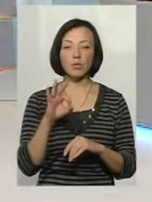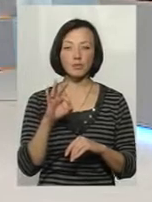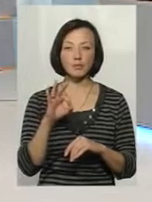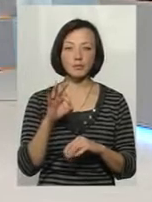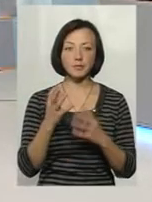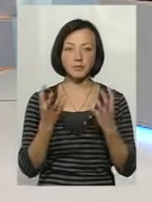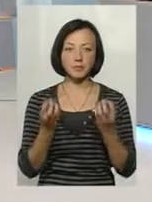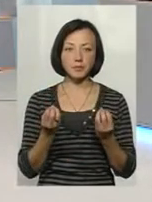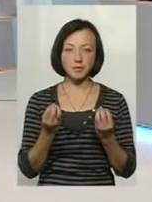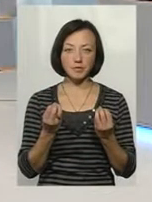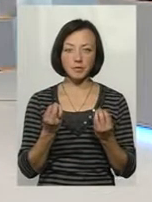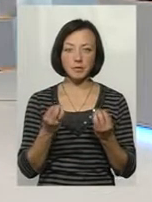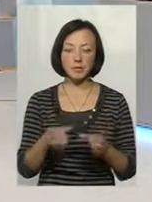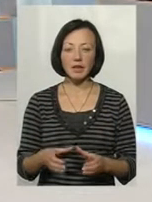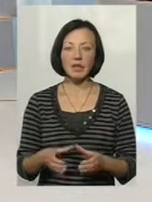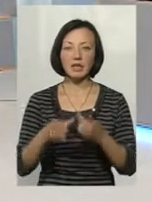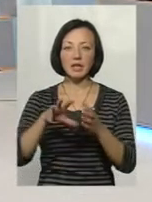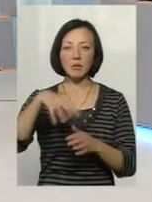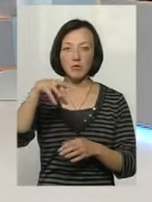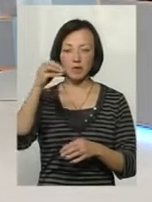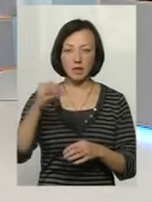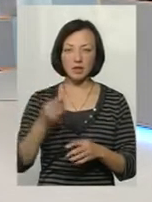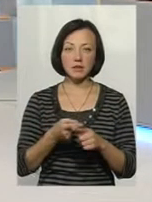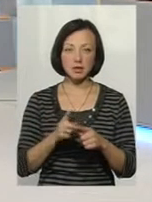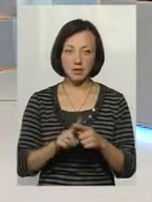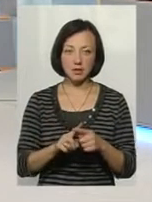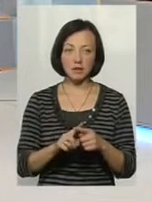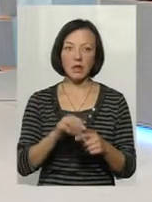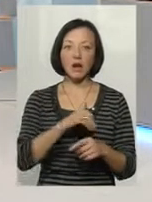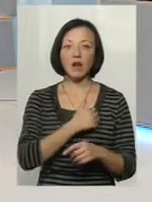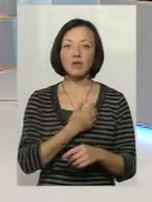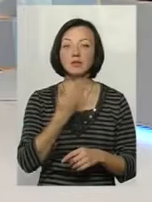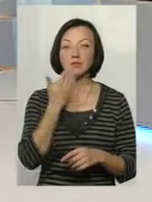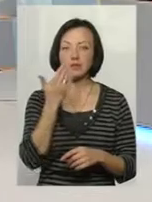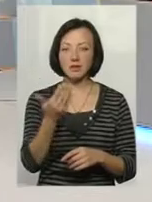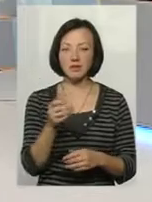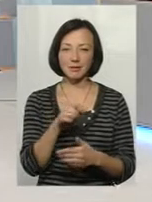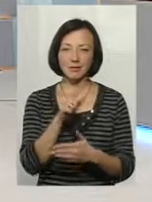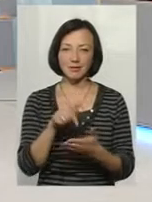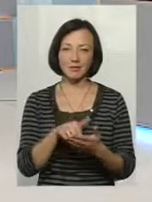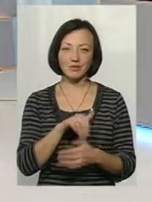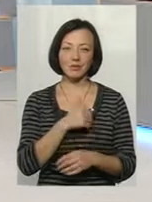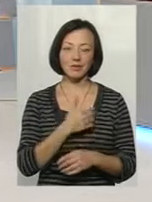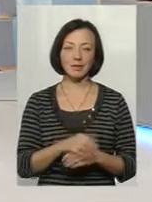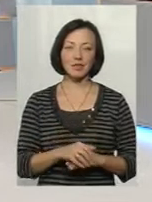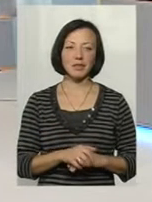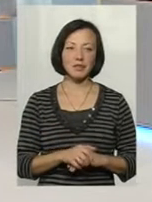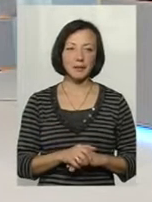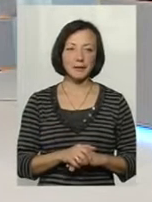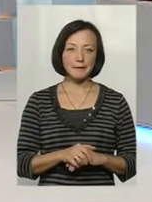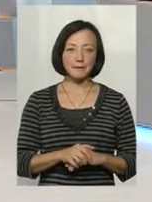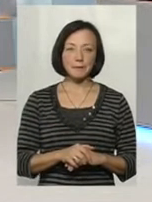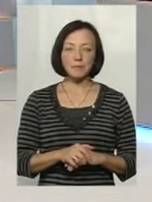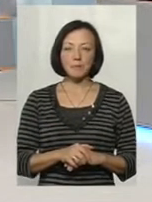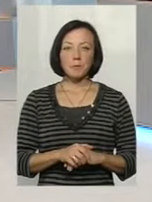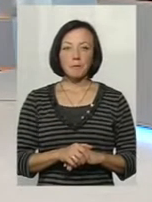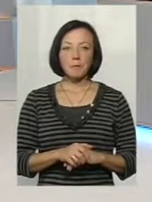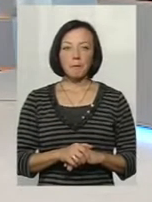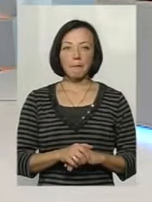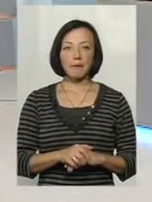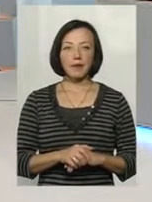ж димовентиляційних каналів, які теж надзвичайно... Якраз хотіла вам поставити питання саме з приводу цього. Так, у нас